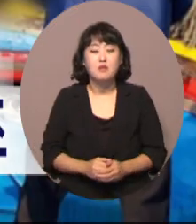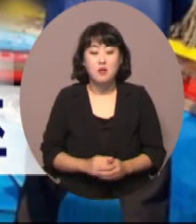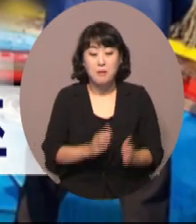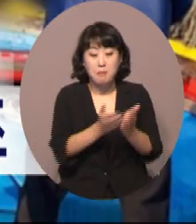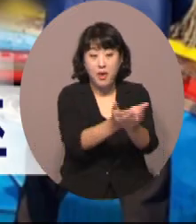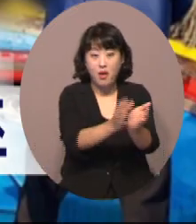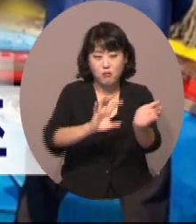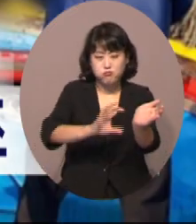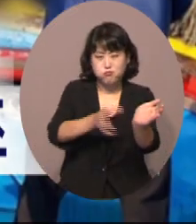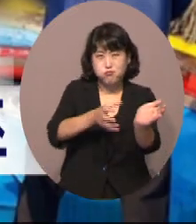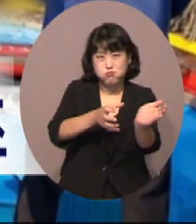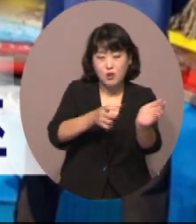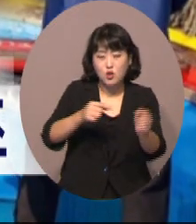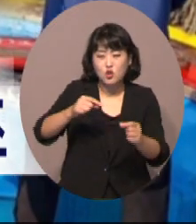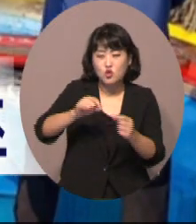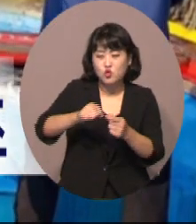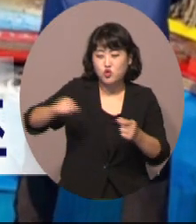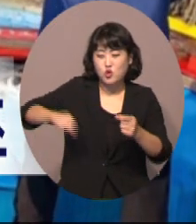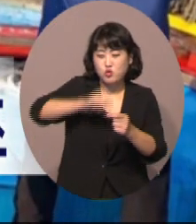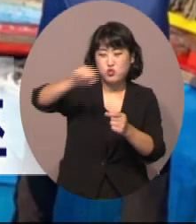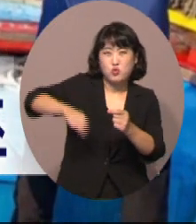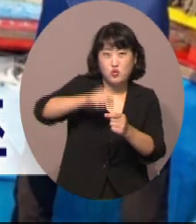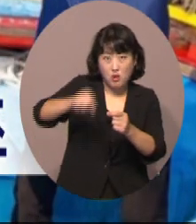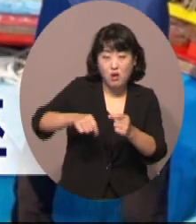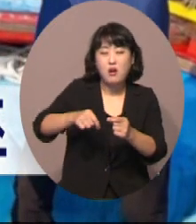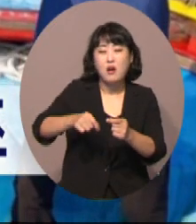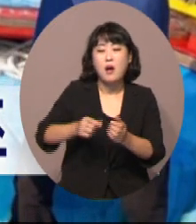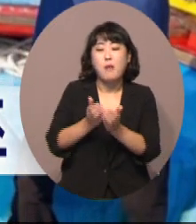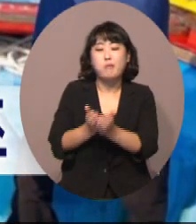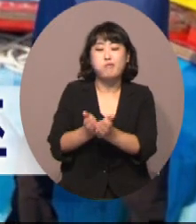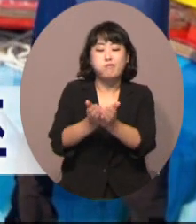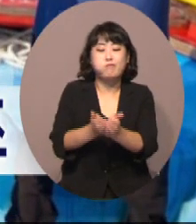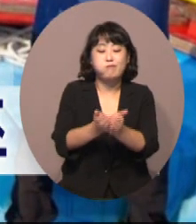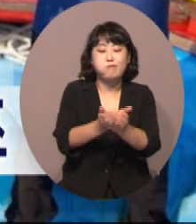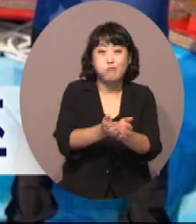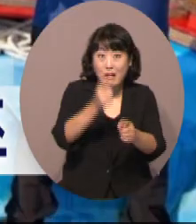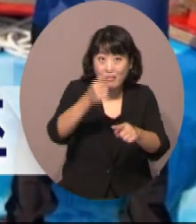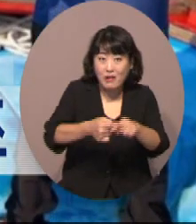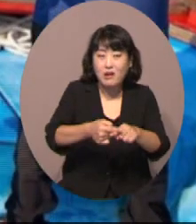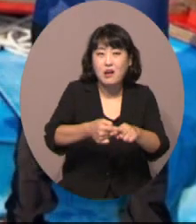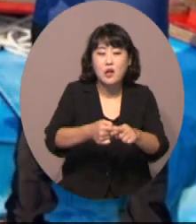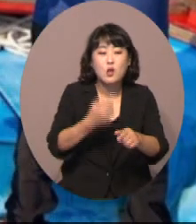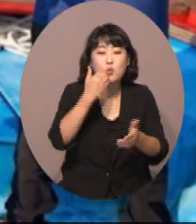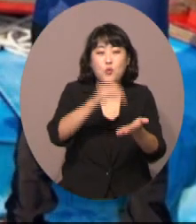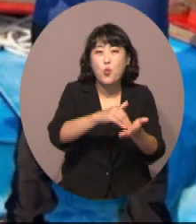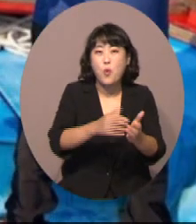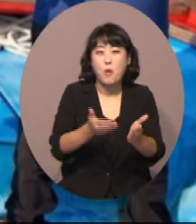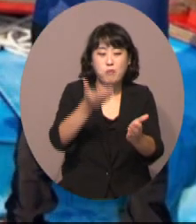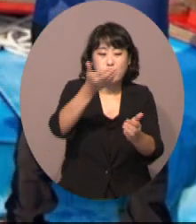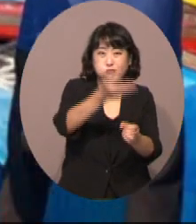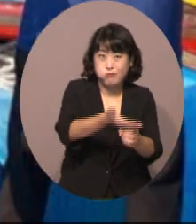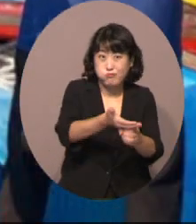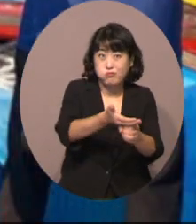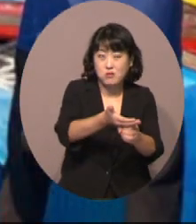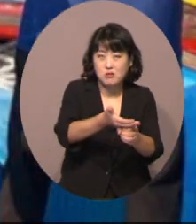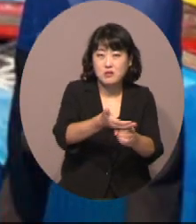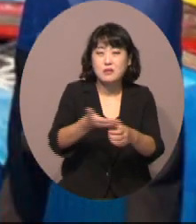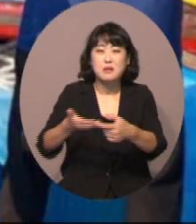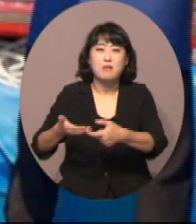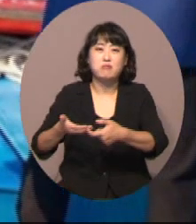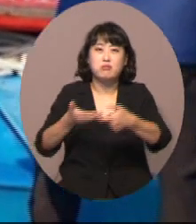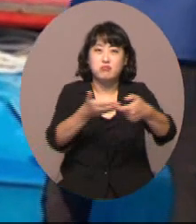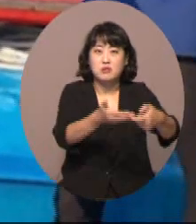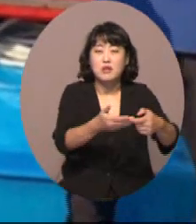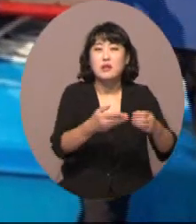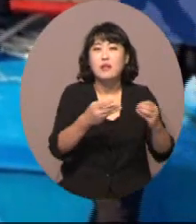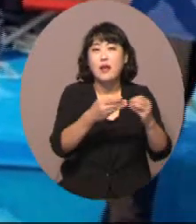감기면서 시동이 꺼져 선박이 표류하다가 암초에 걸린 것으로 보고 태안 영목 항으로 사고 선박을